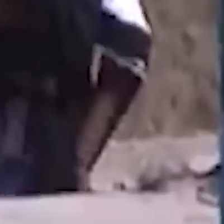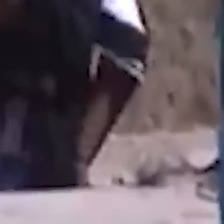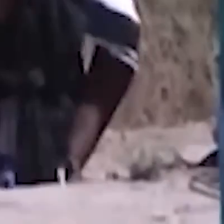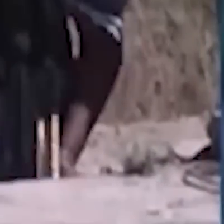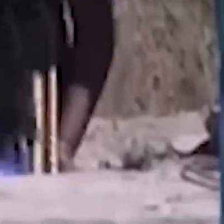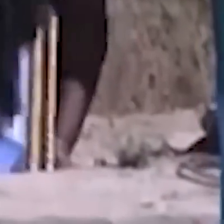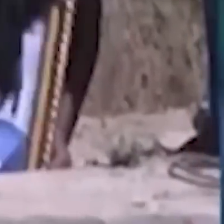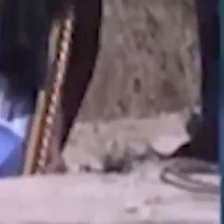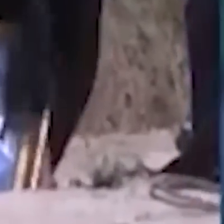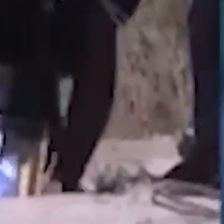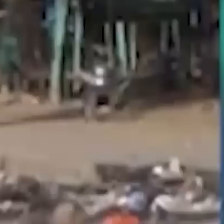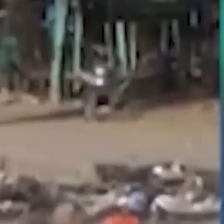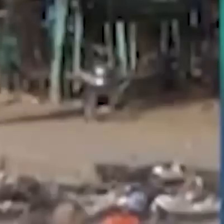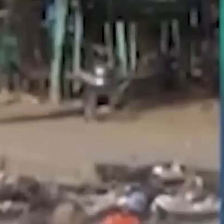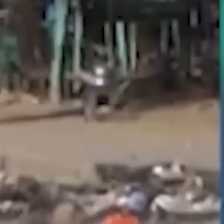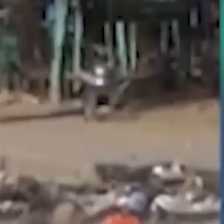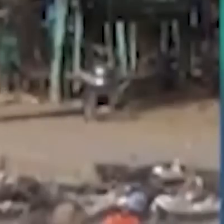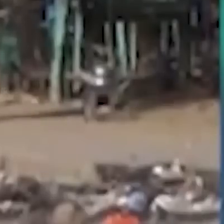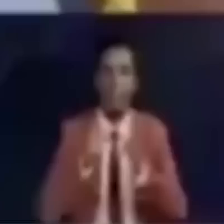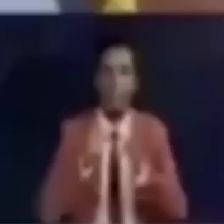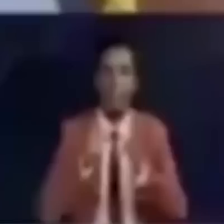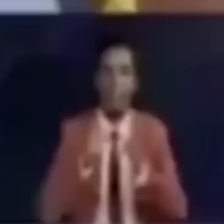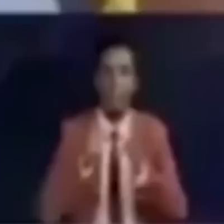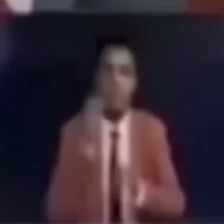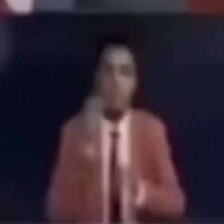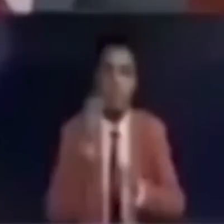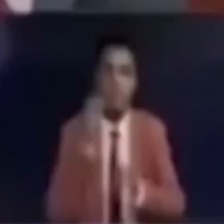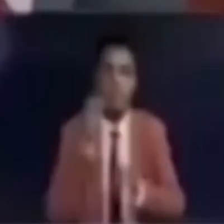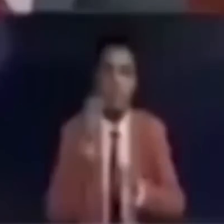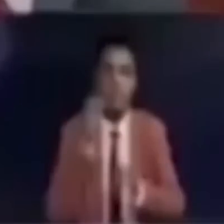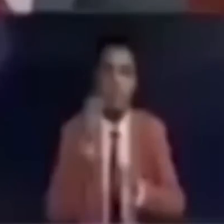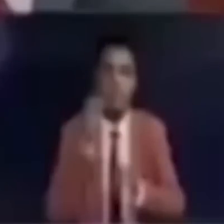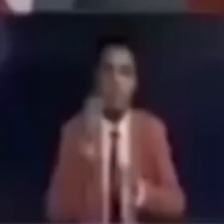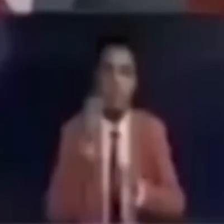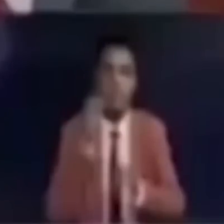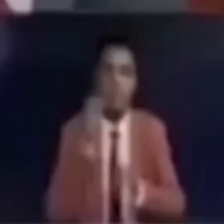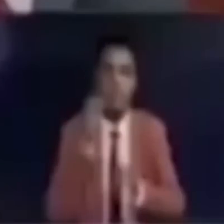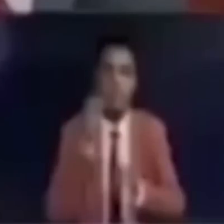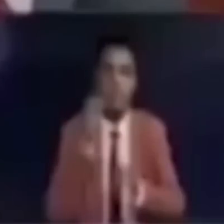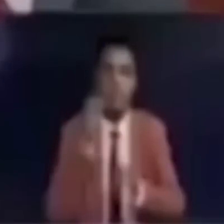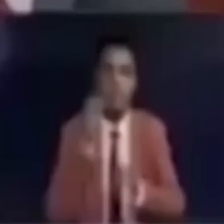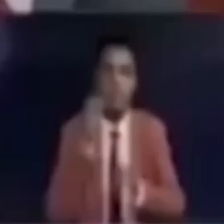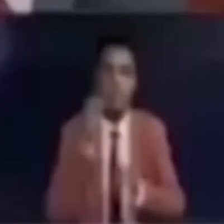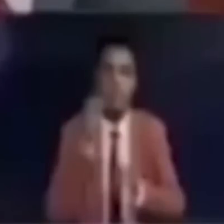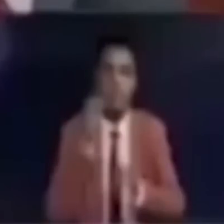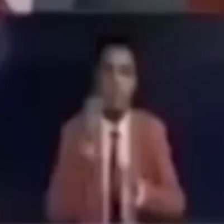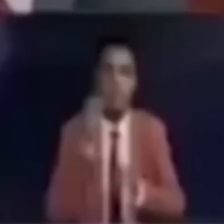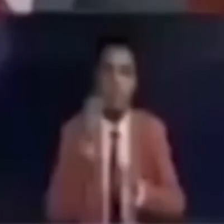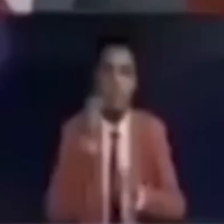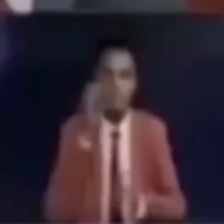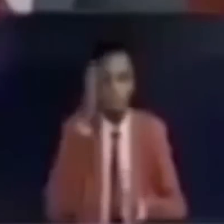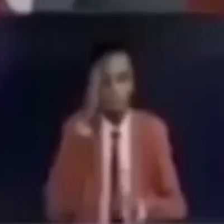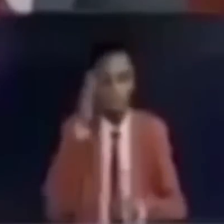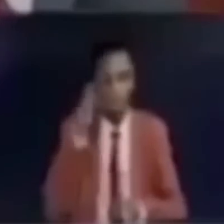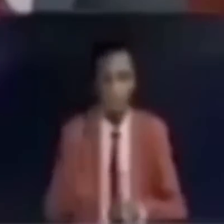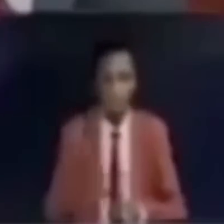ተጋሩ ዘብፅሕዎ ዘለዉ ግፍዒ ይቕፅሉ እዮም ዘለዉ ኣመራርሓ ዝኽልል ኣብ ሓደ እዋን ኣብ ኣምሓራን ዝፍጠር ፀገም ሕወሓት